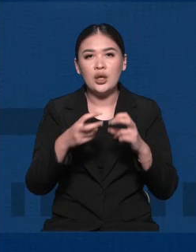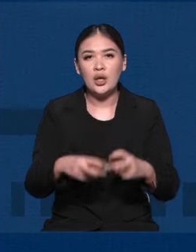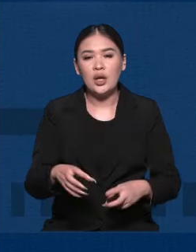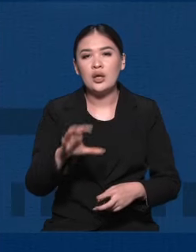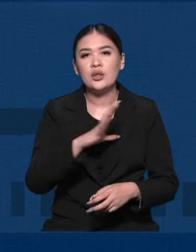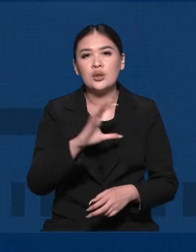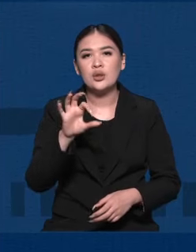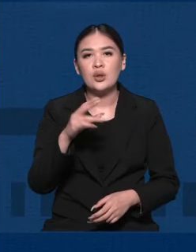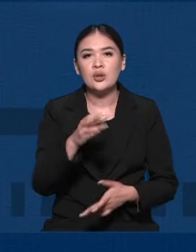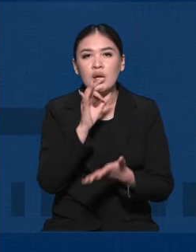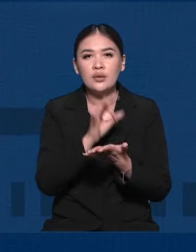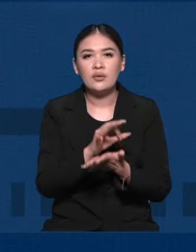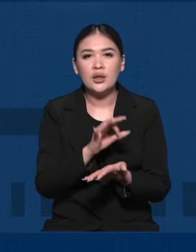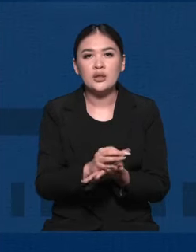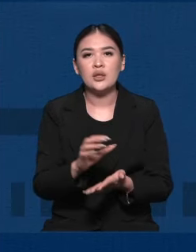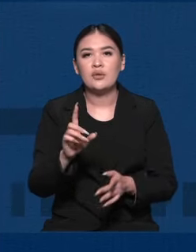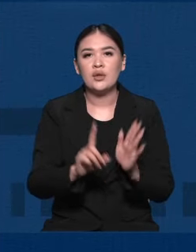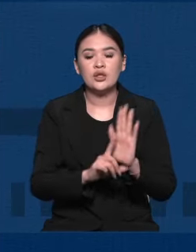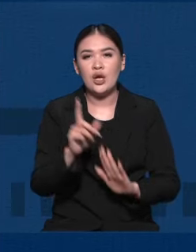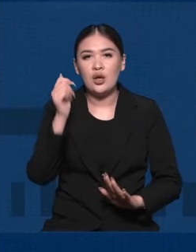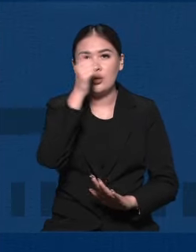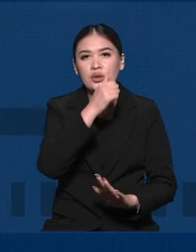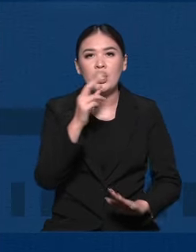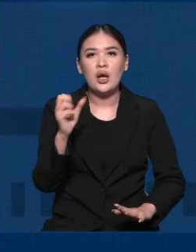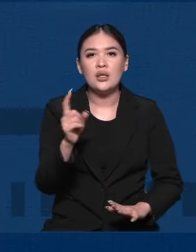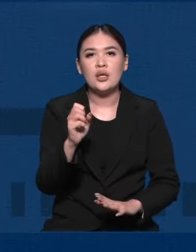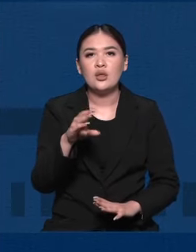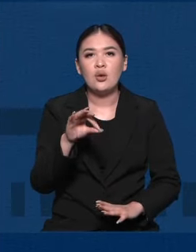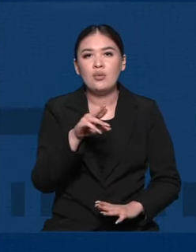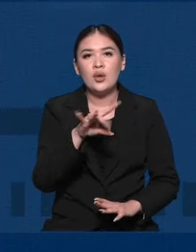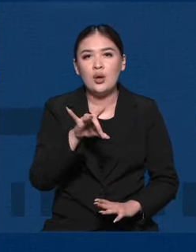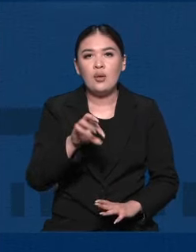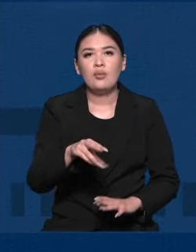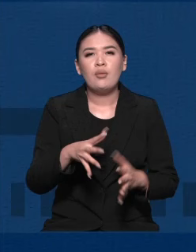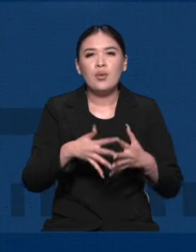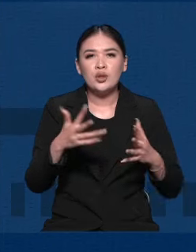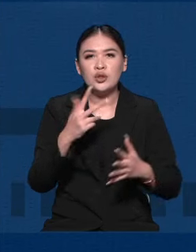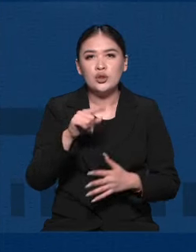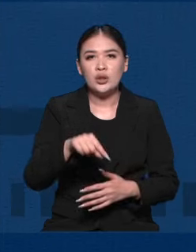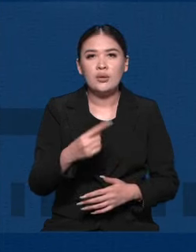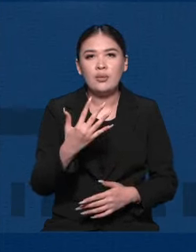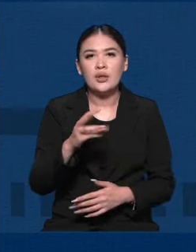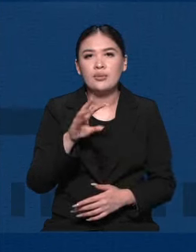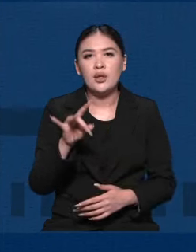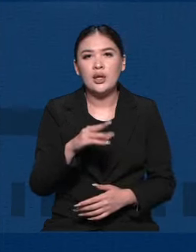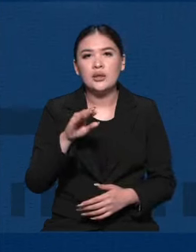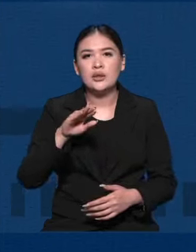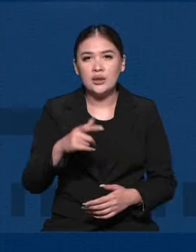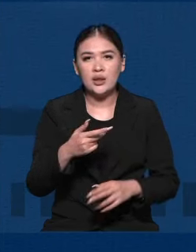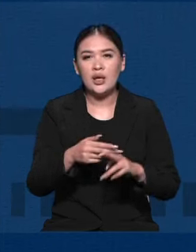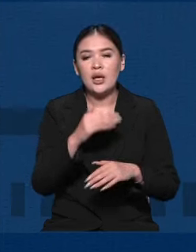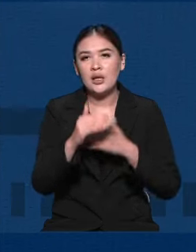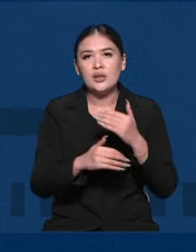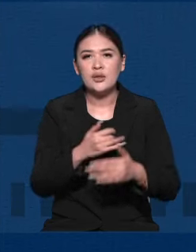о социальной ответственности компании. С начала года Казатомпром направил больше 3,5 миллиардов тенге на социальное